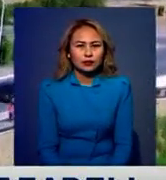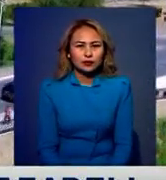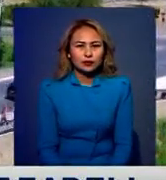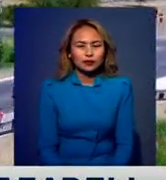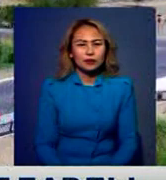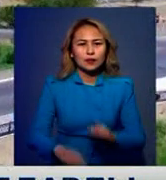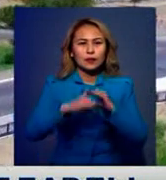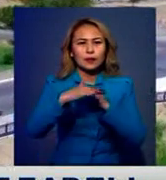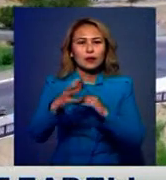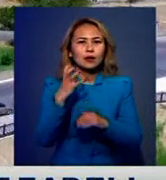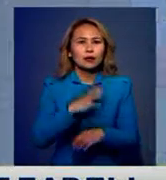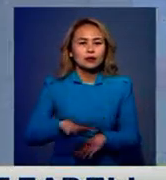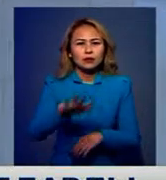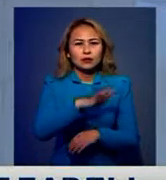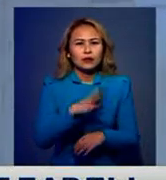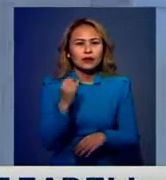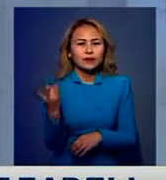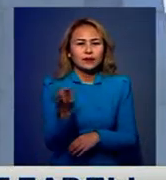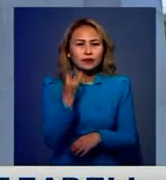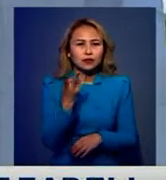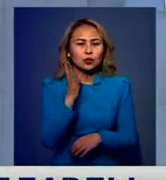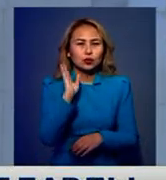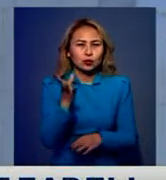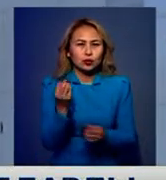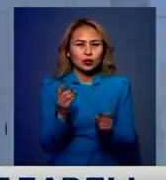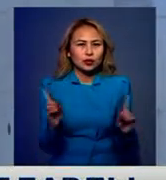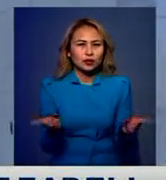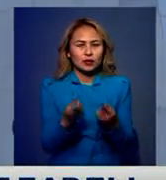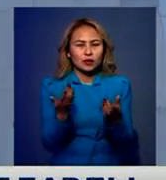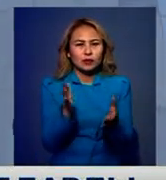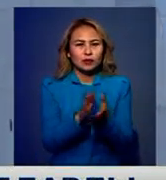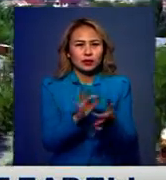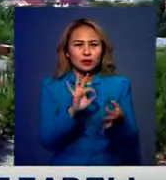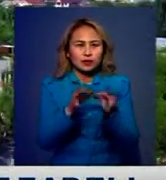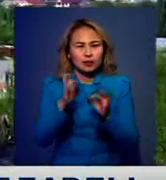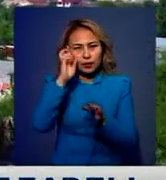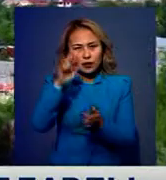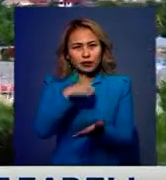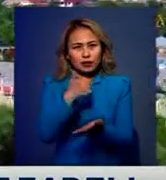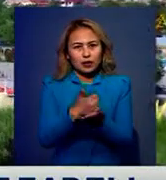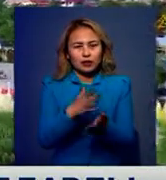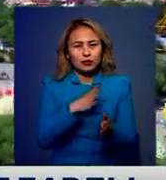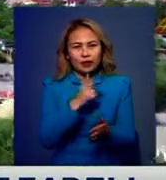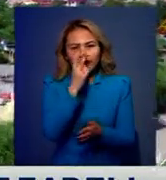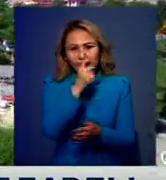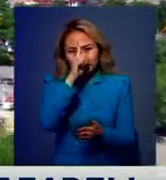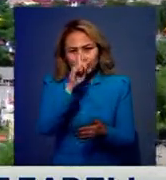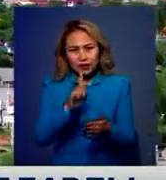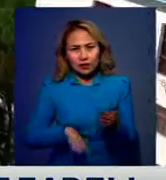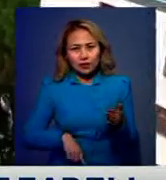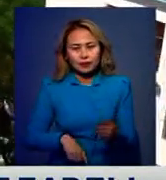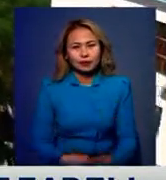Өркениеттер ордасы болған Сыр өңірі адымын әлі де алшаң баспақ. Аймақ тынысымен танысқан мемлекет басшысы осыған кәміл сенім